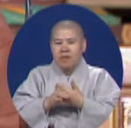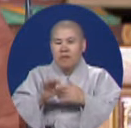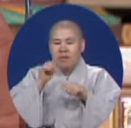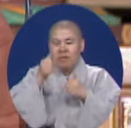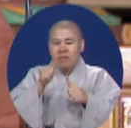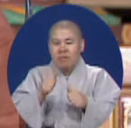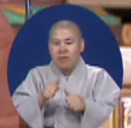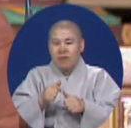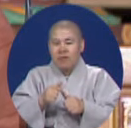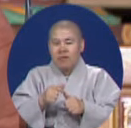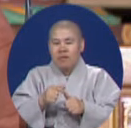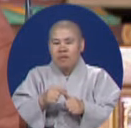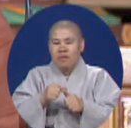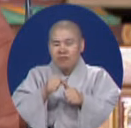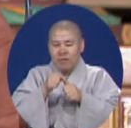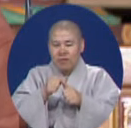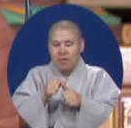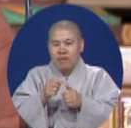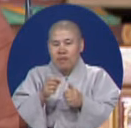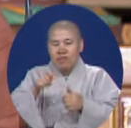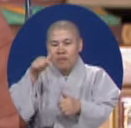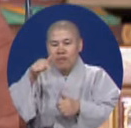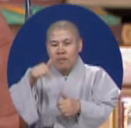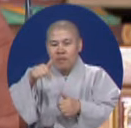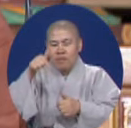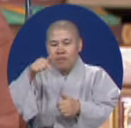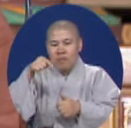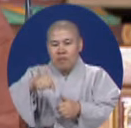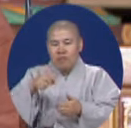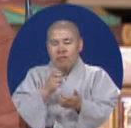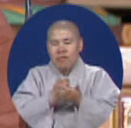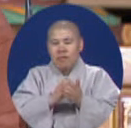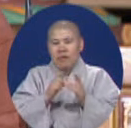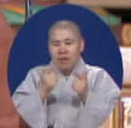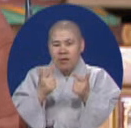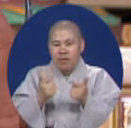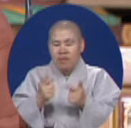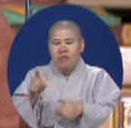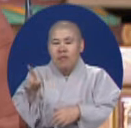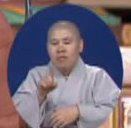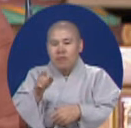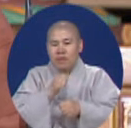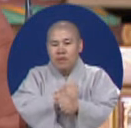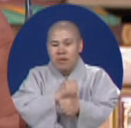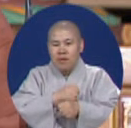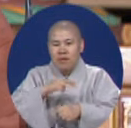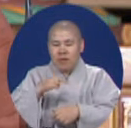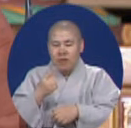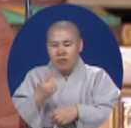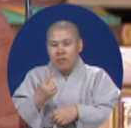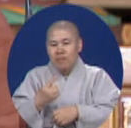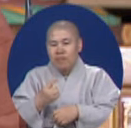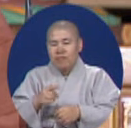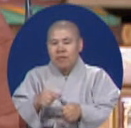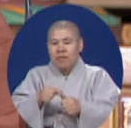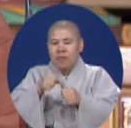아니에요. 우산 구하면 우산 구하는 거지 구법이 아니고 무엇을 하든 구하는